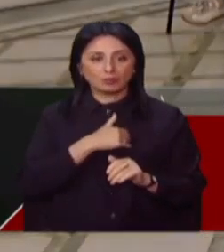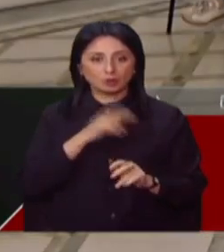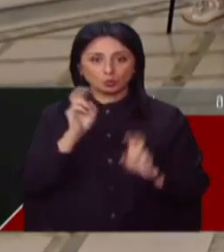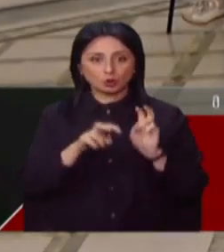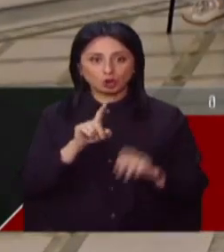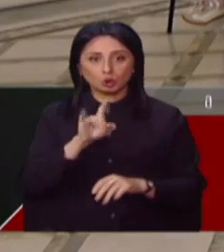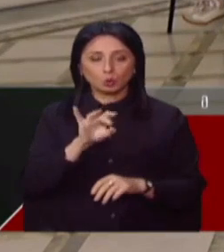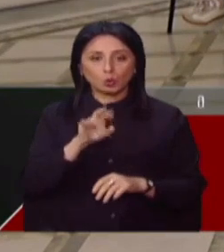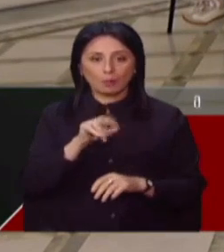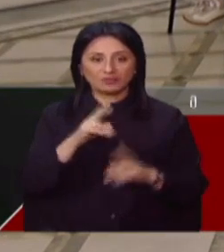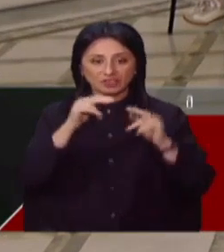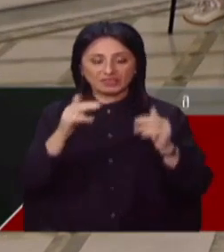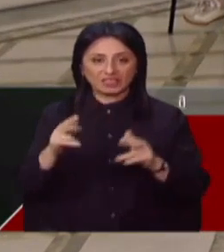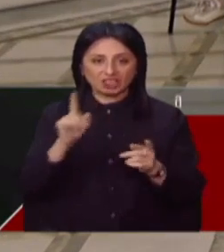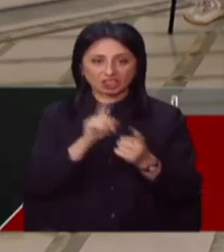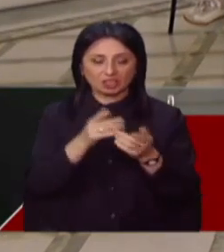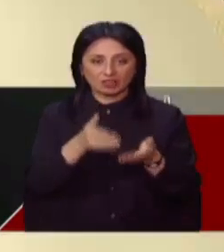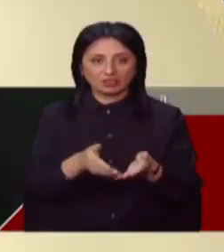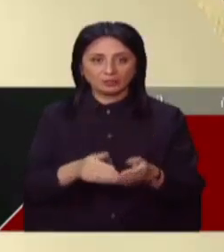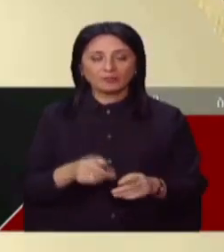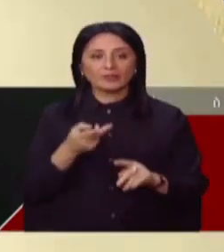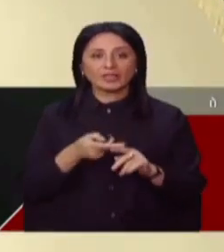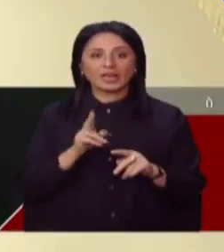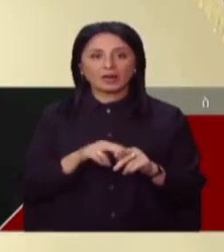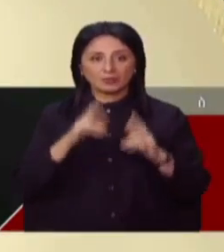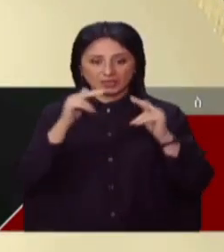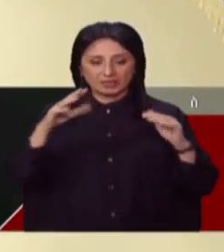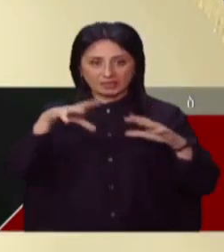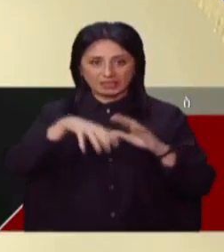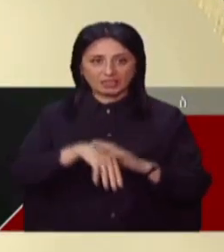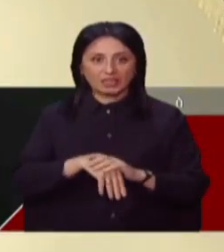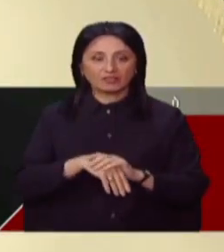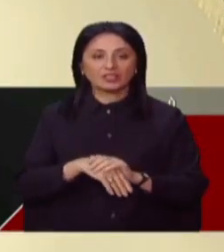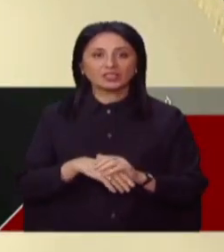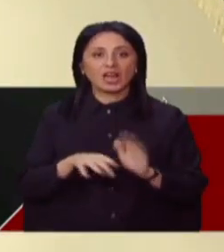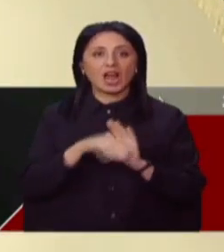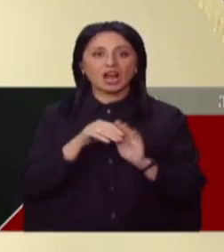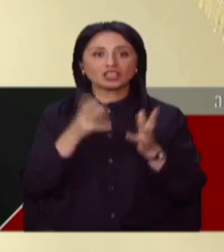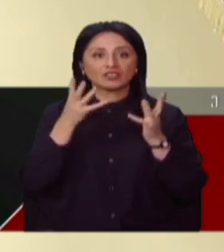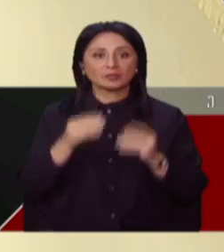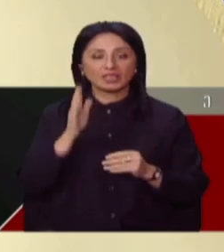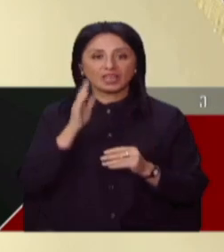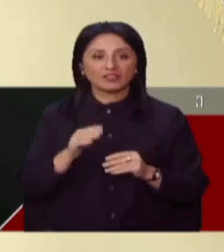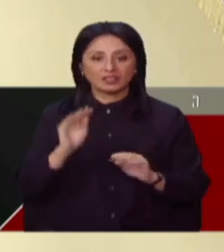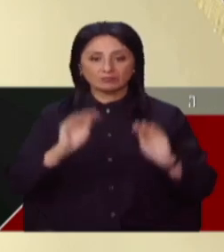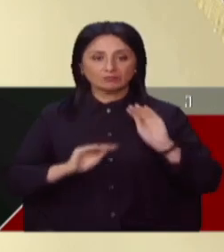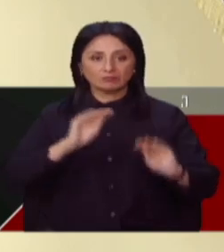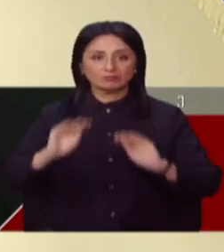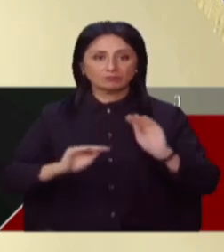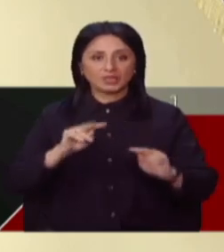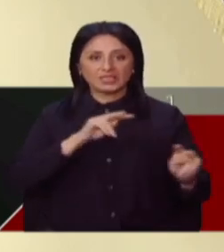მსურველს ზურაბიშვილი სასახლეში დახვდება. ამ სასახლეში არჩევნების დღეს იქნება